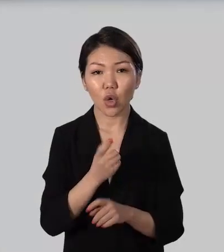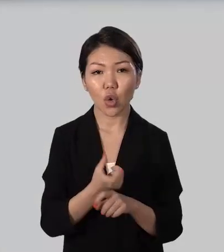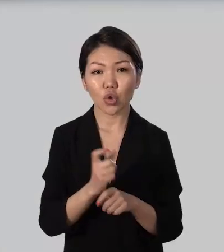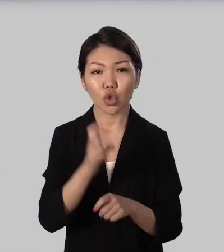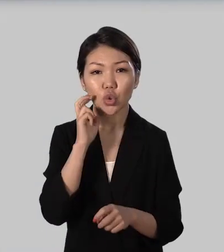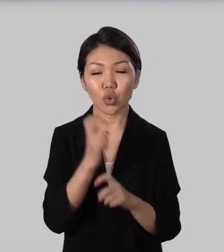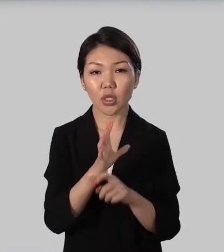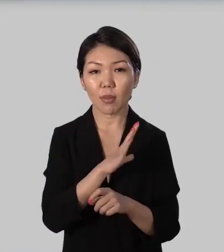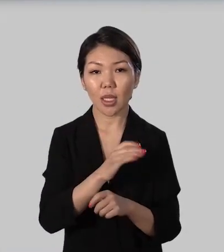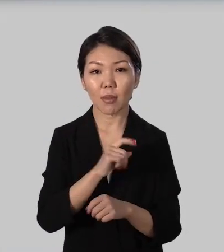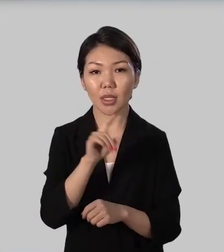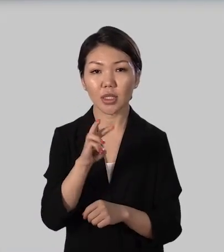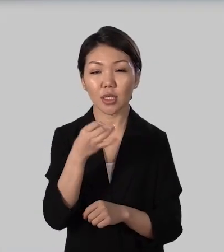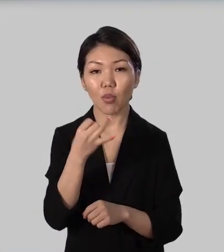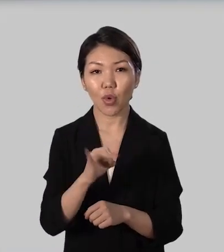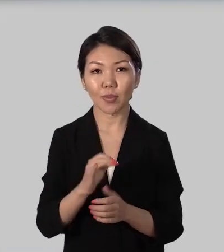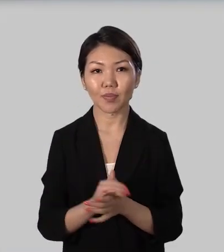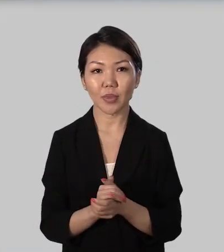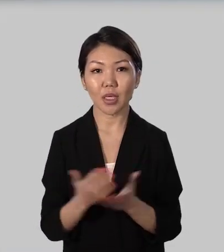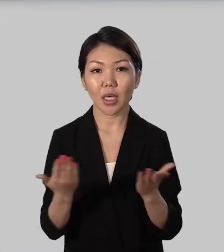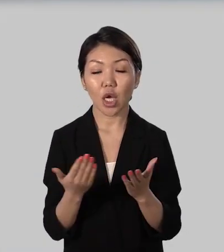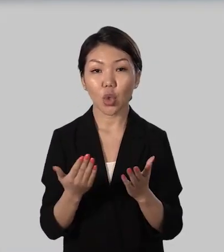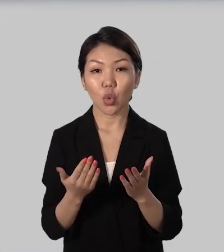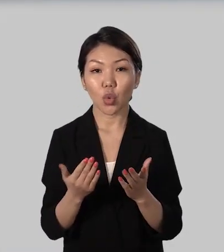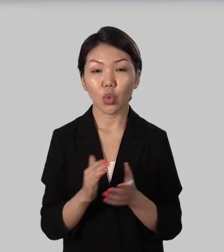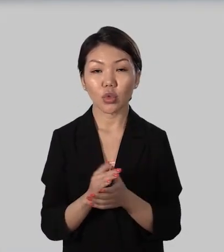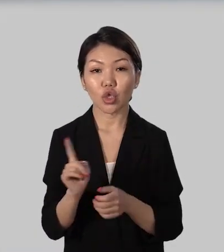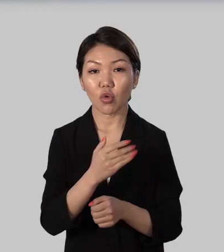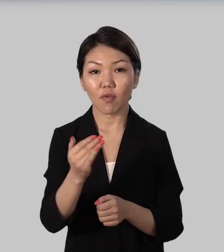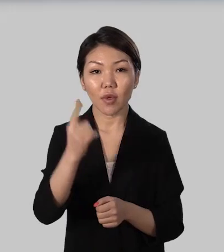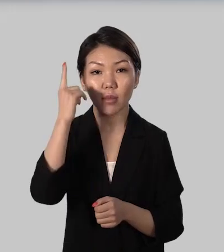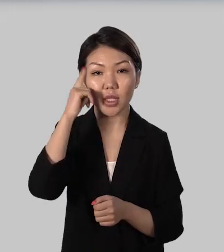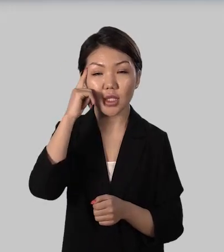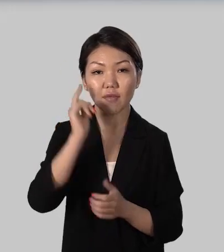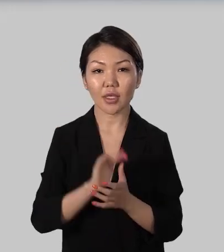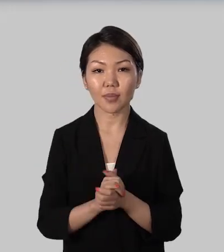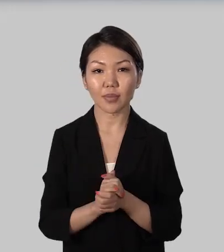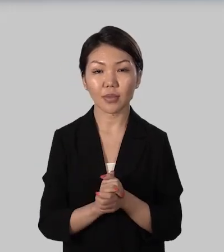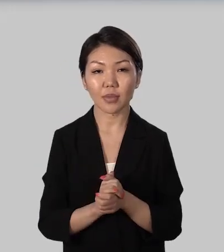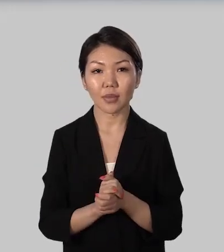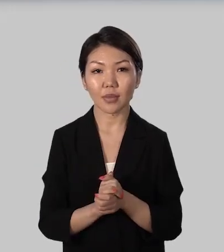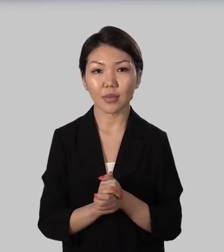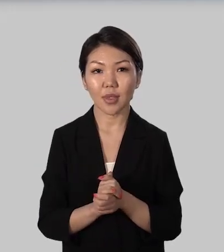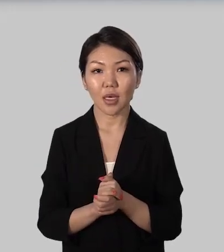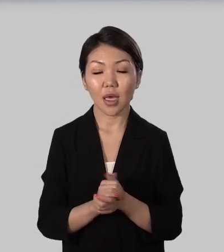какую картину вы представили кого вы представили воображение